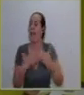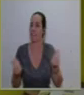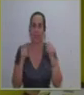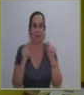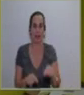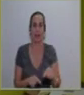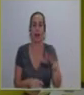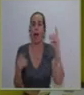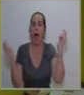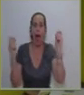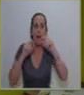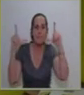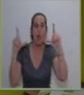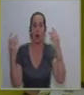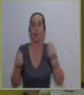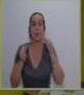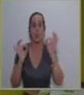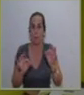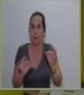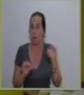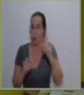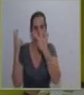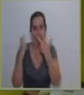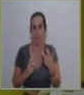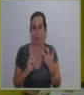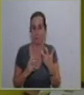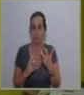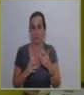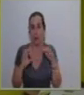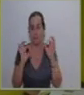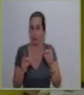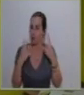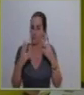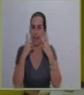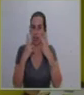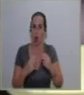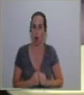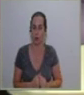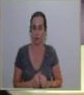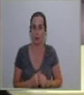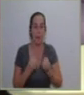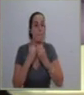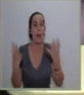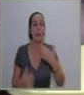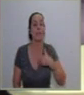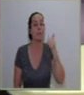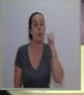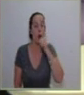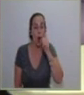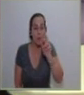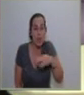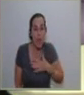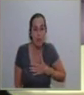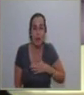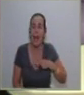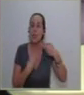כאלה, הפתעות ודברים שבאמת אף אחד לא יצפה להם, ובאמת שווה לראות. וואי, מדהים. אני כל יום שיהיה לי,